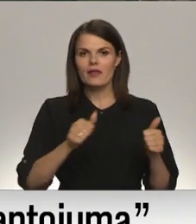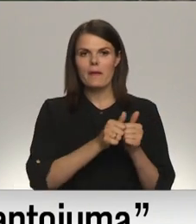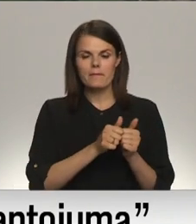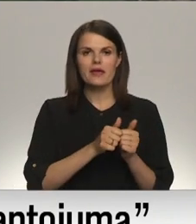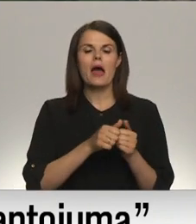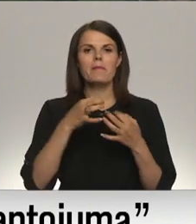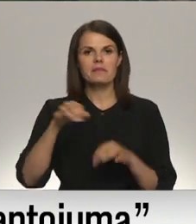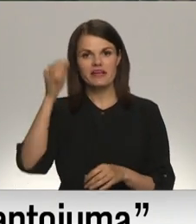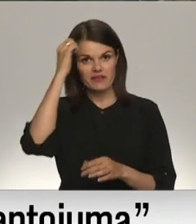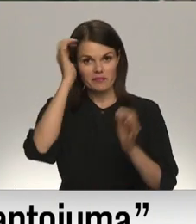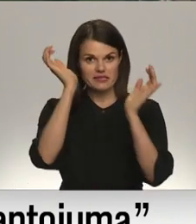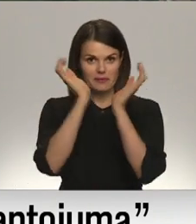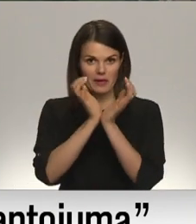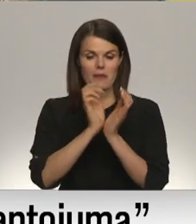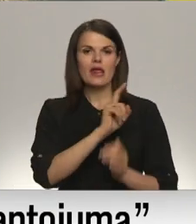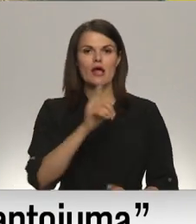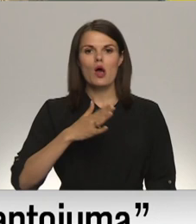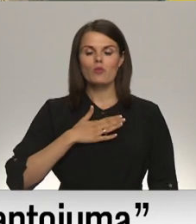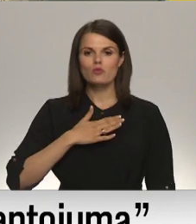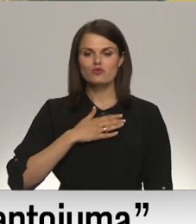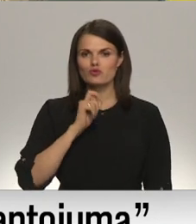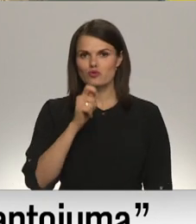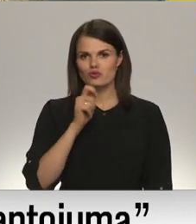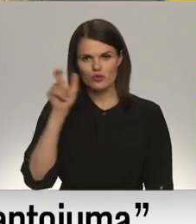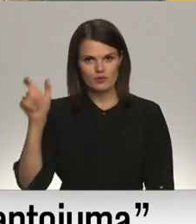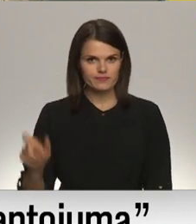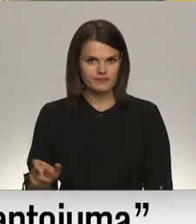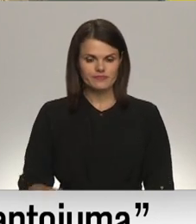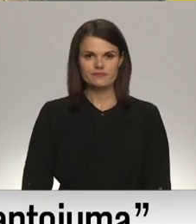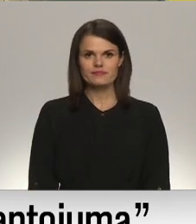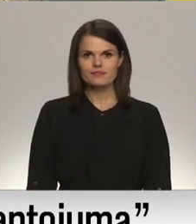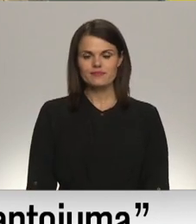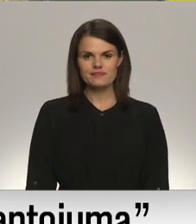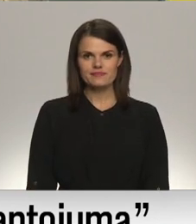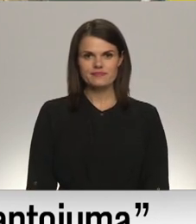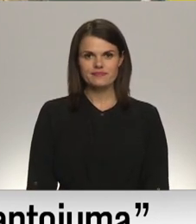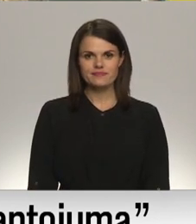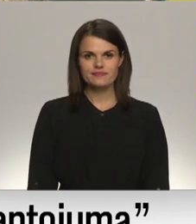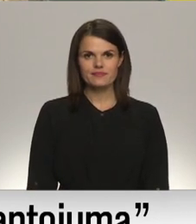Vita Anstrate, lai pastāstītu vairāk. Sveika, Vita, un vārds tev.